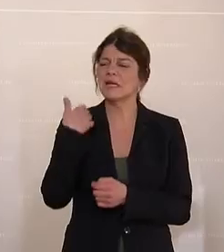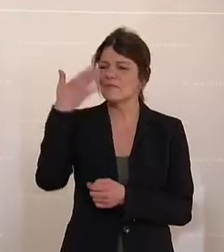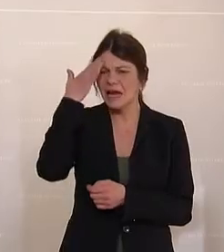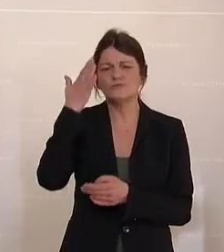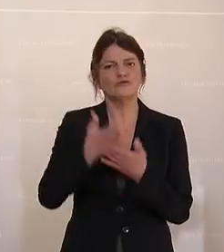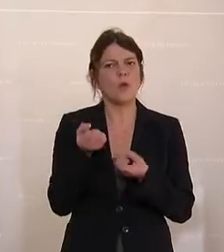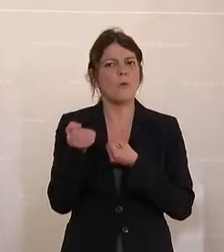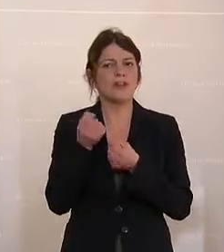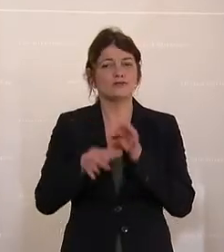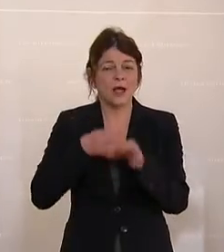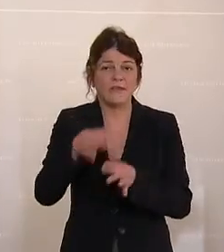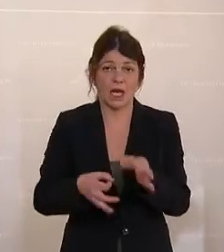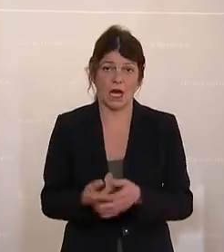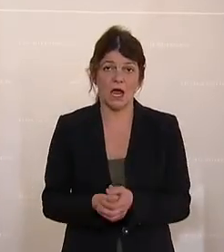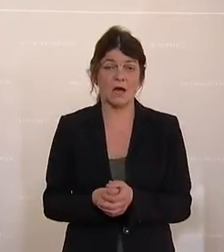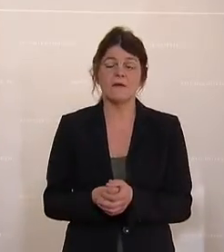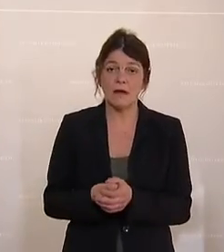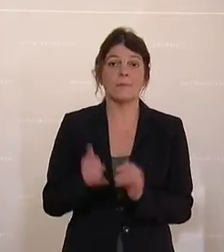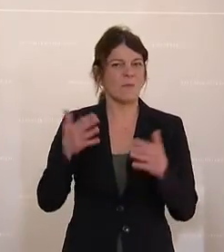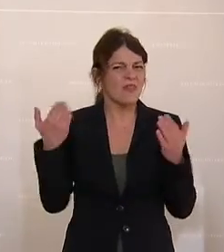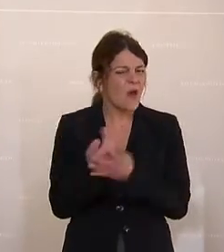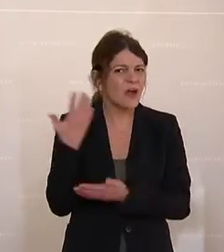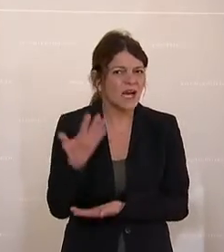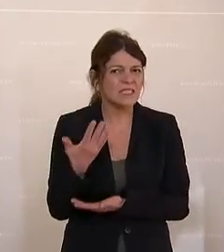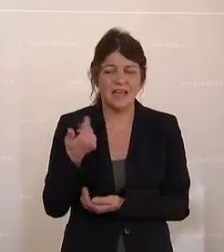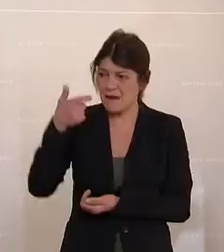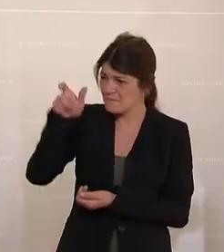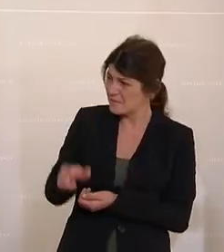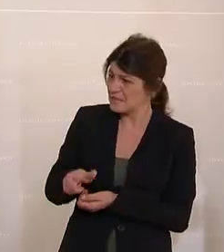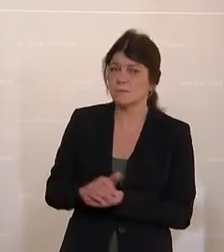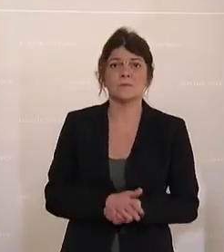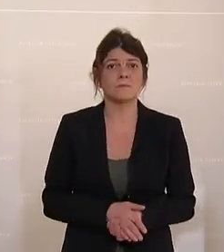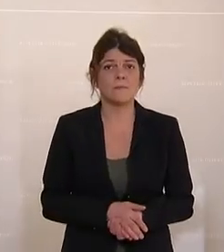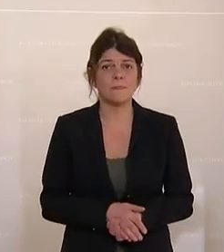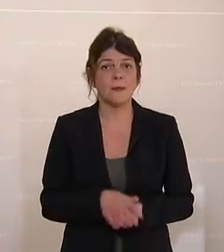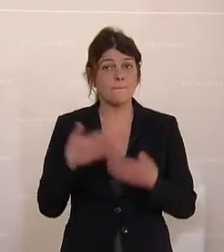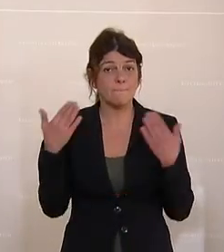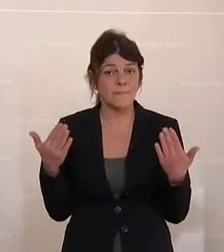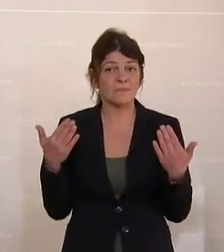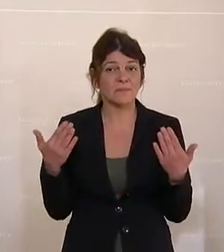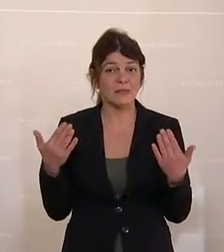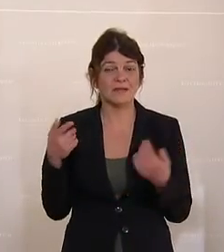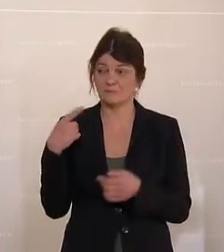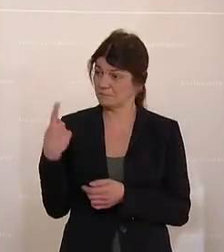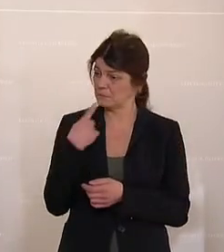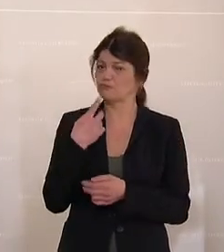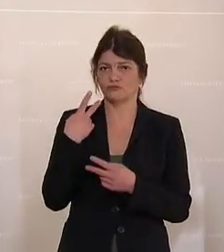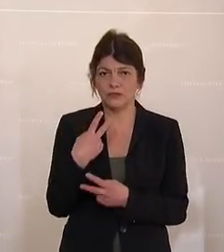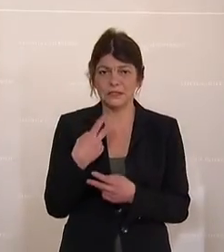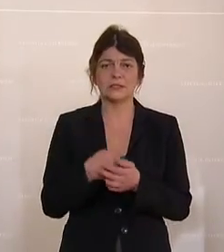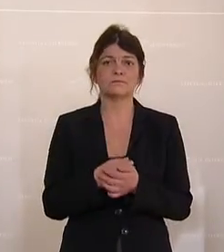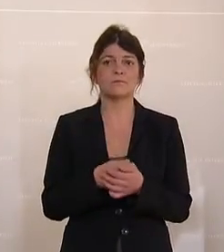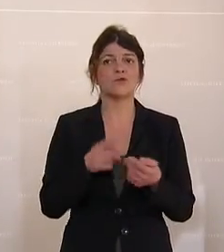fremd. Aber was echt neu ist, ist, dass jemand etwas, was er für wichtig und